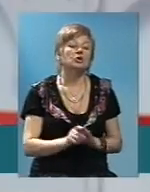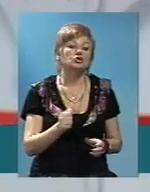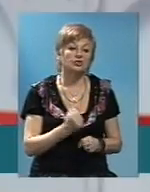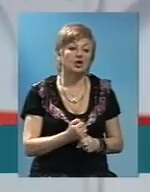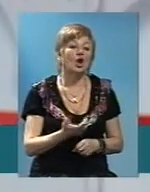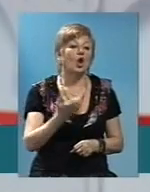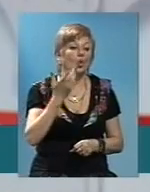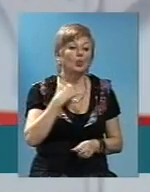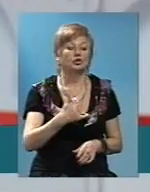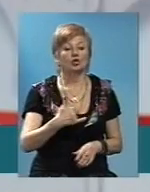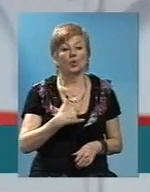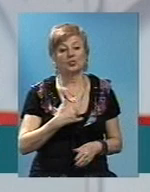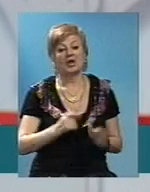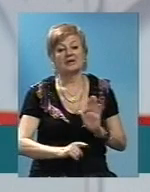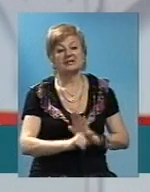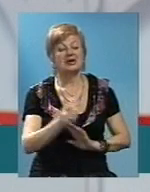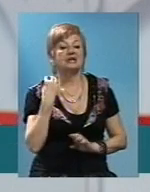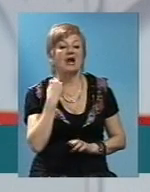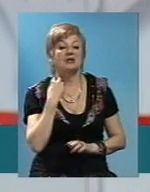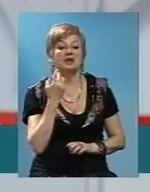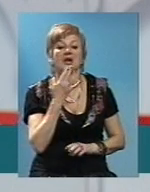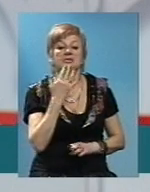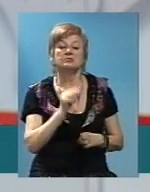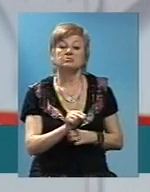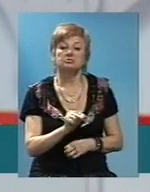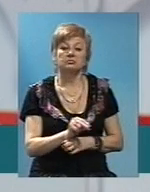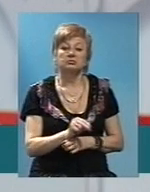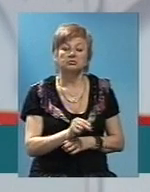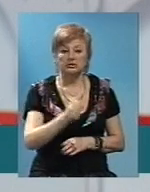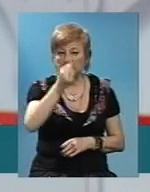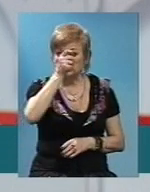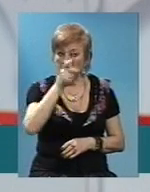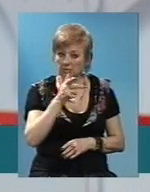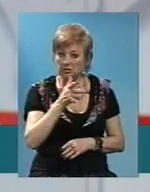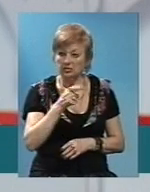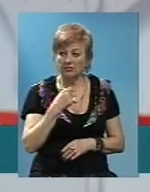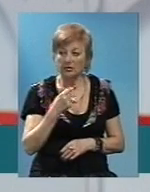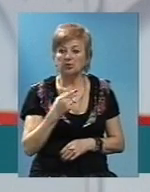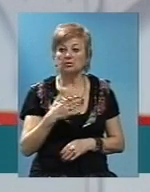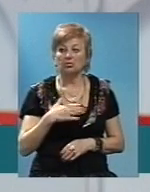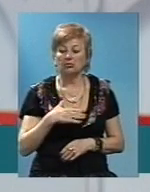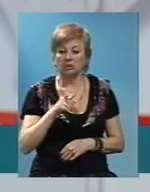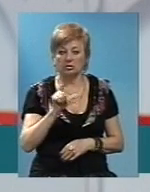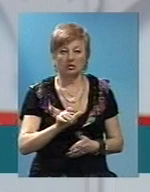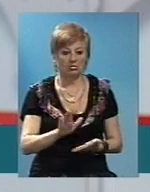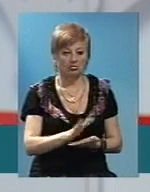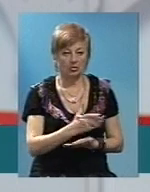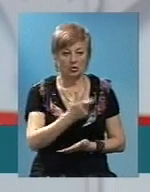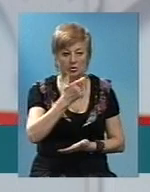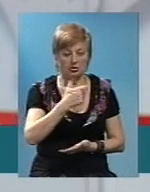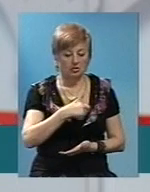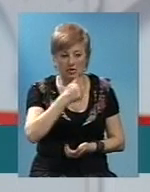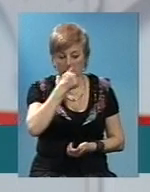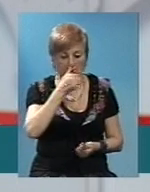нас почалися заняття з англійської мови, через перший квартал мені вчителі сказали, що ми 5 дітей маємо відрахувати, бо вони себе абсолютно ніяк